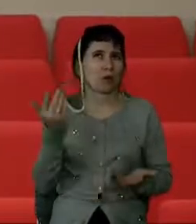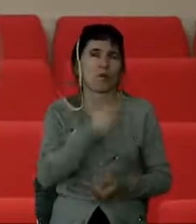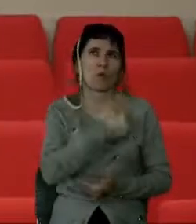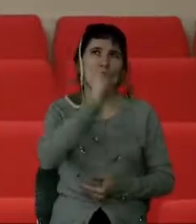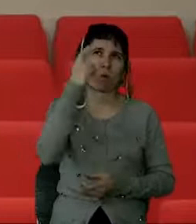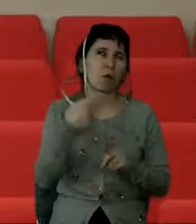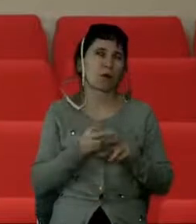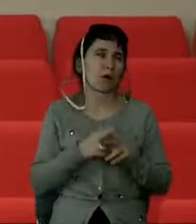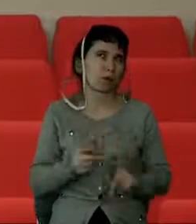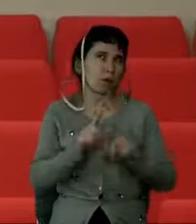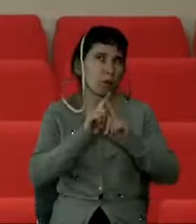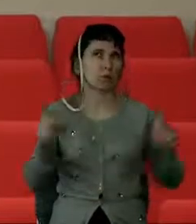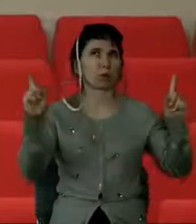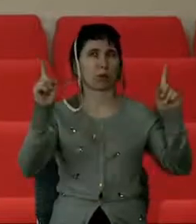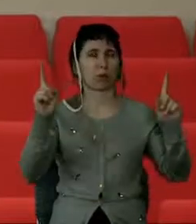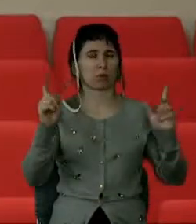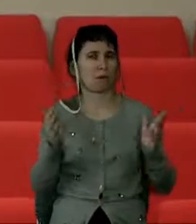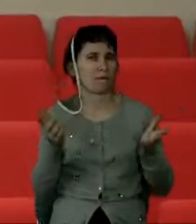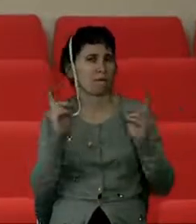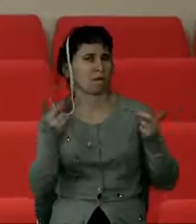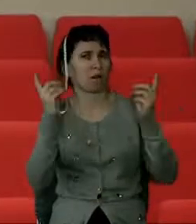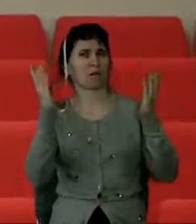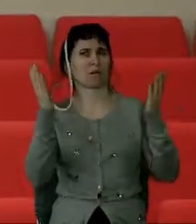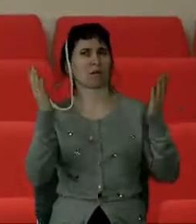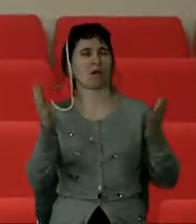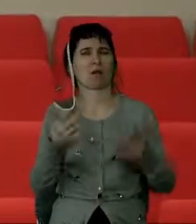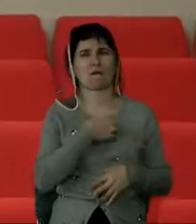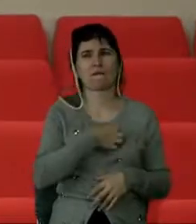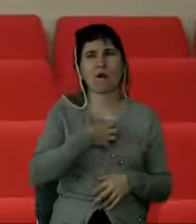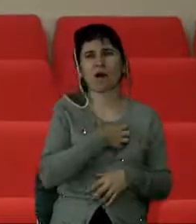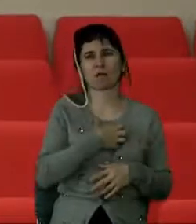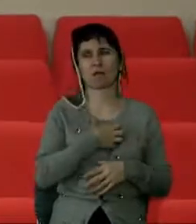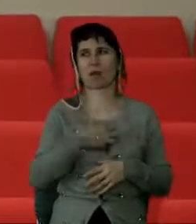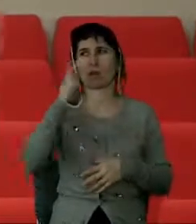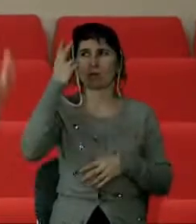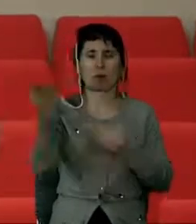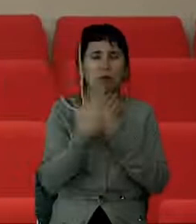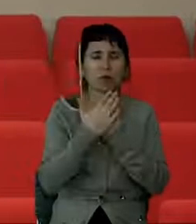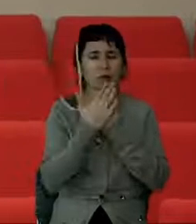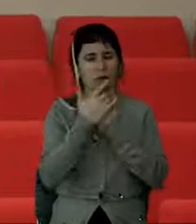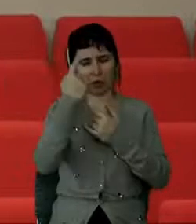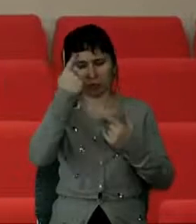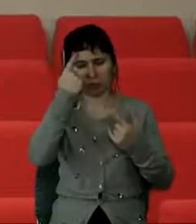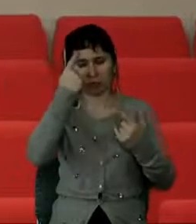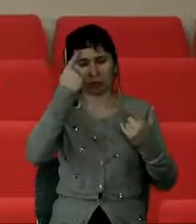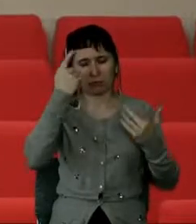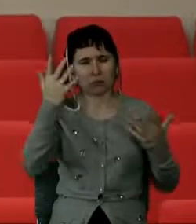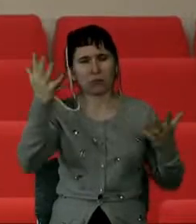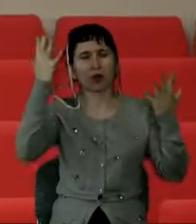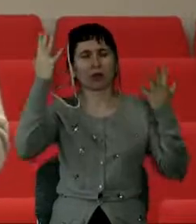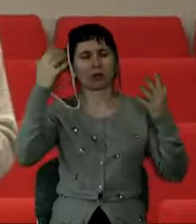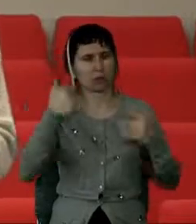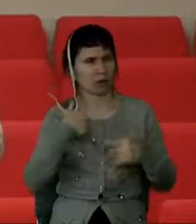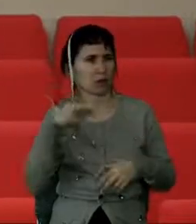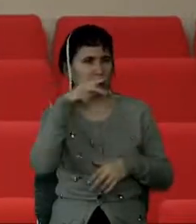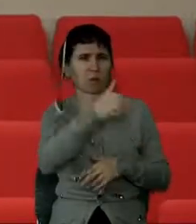щось грандіозне, щось таке масштабне, там Бог проговорив і все мене осяяло.